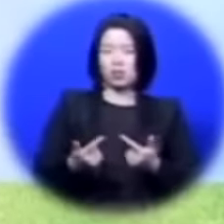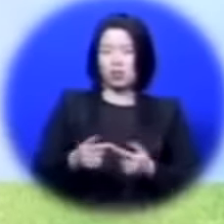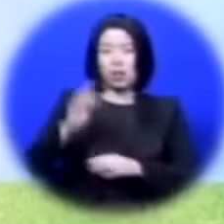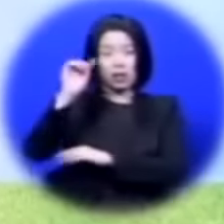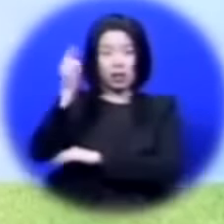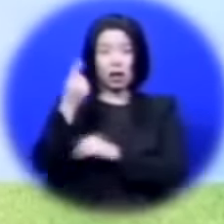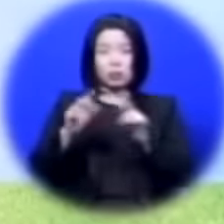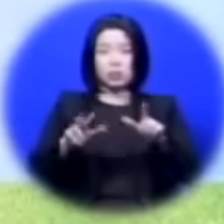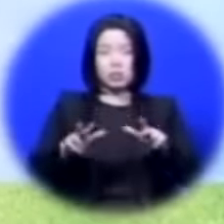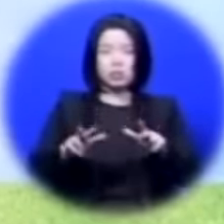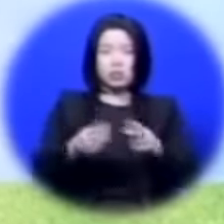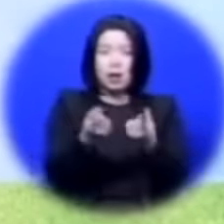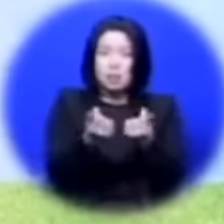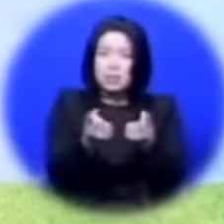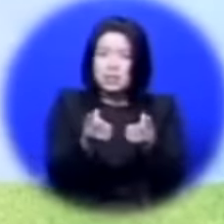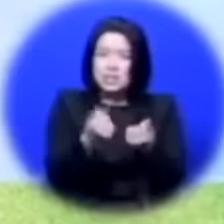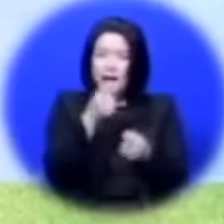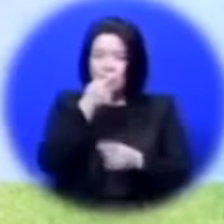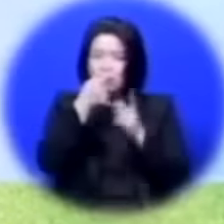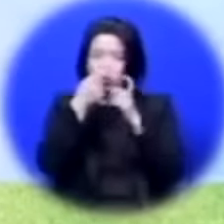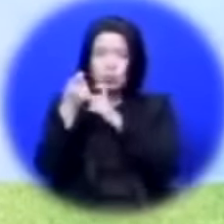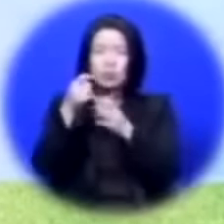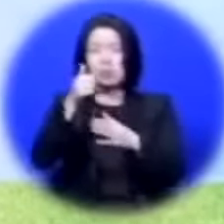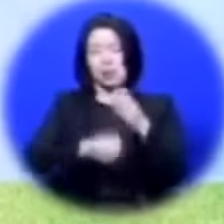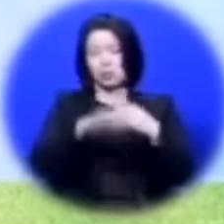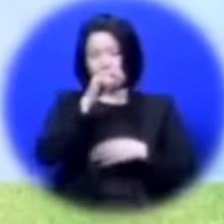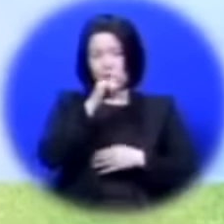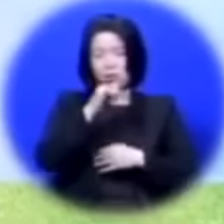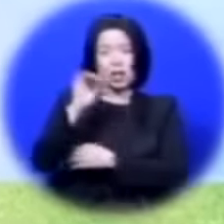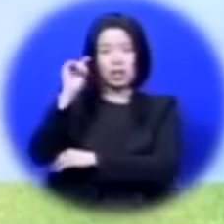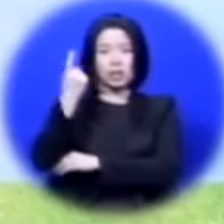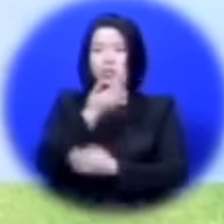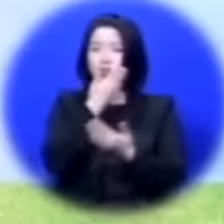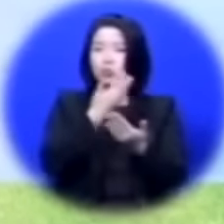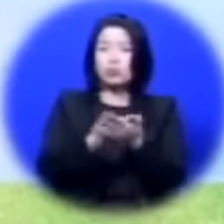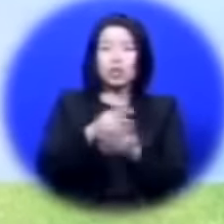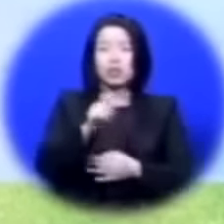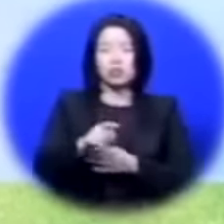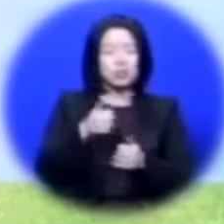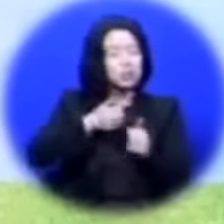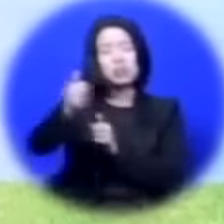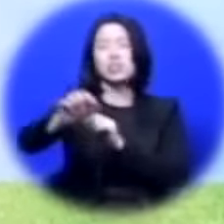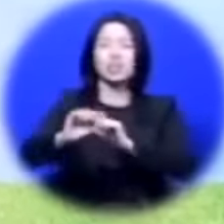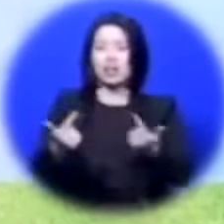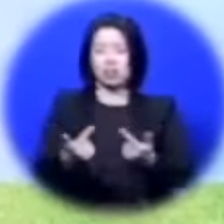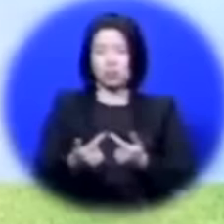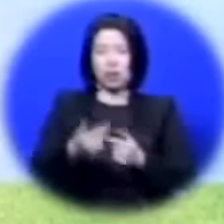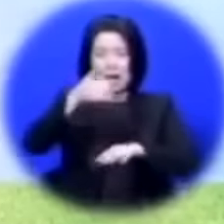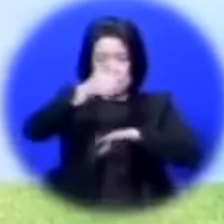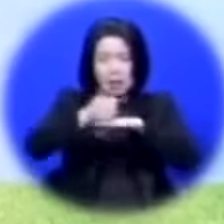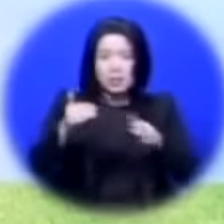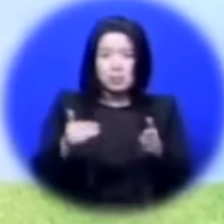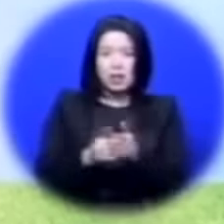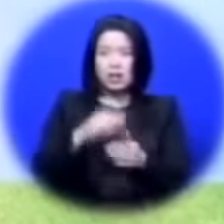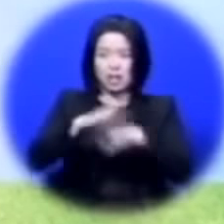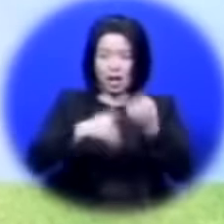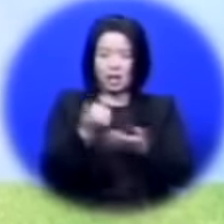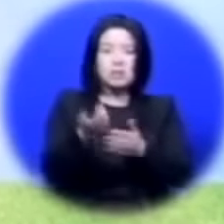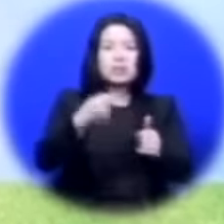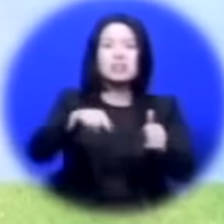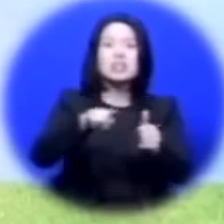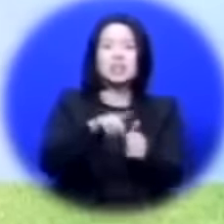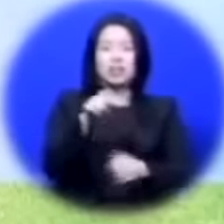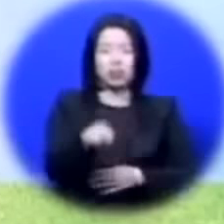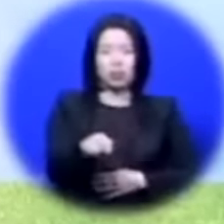있는 다윗에게 있어서 중요한 것은 승리가 아니었어요 끝까지 하나님을 의지하는 것이었습니다